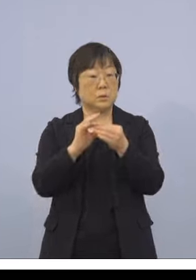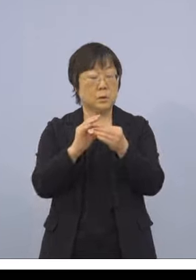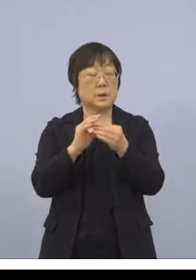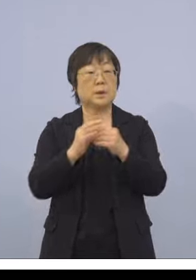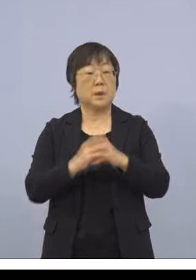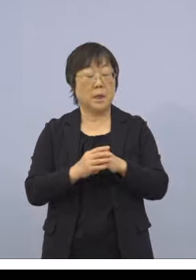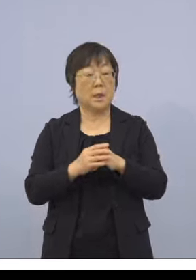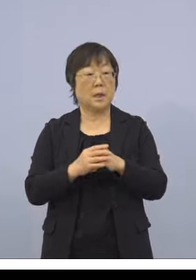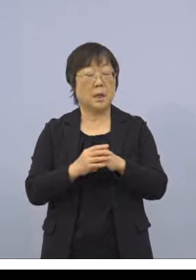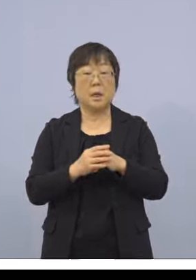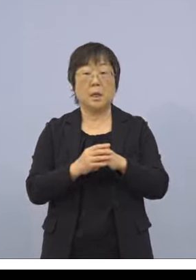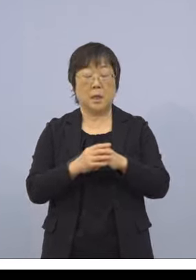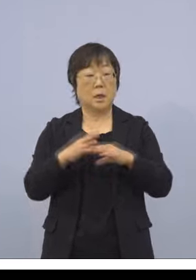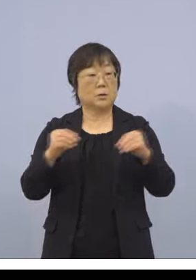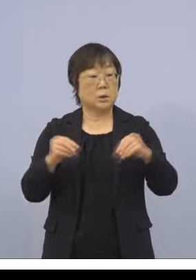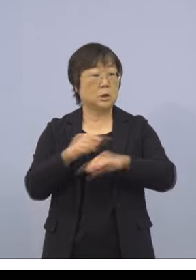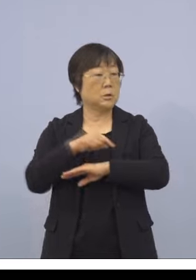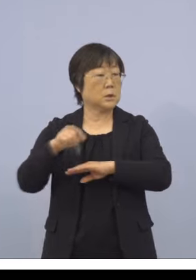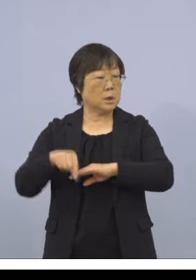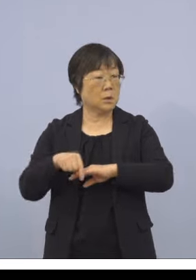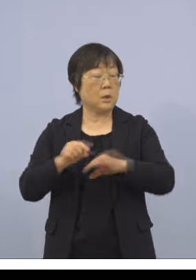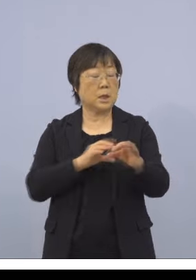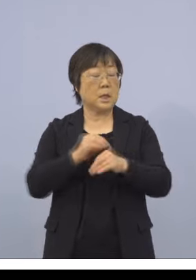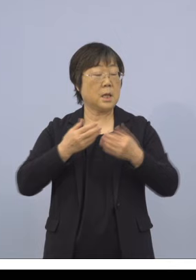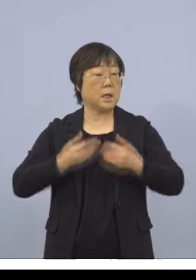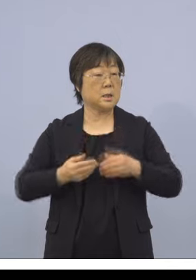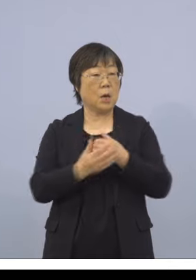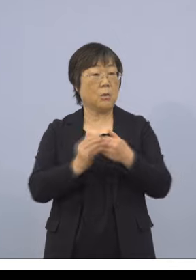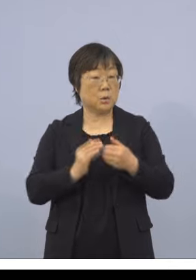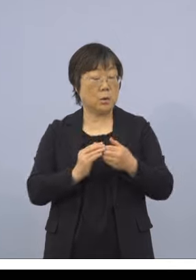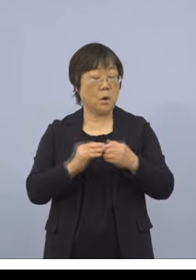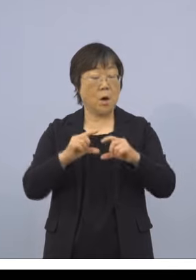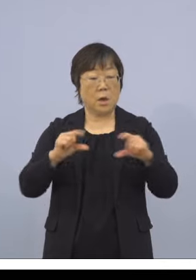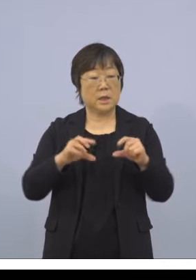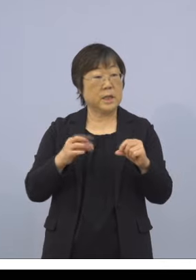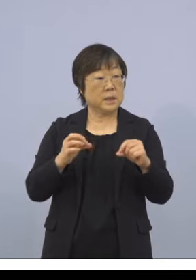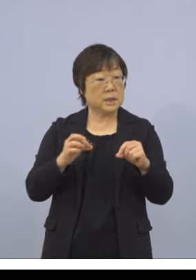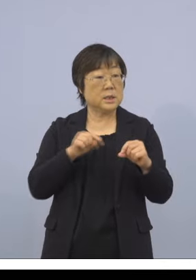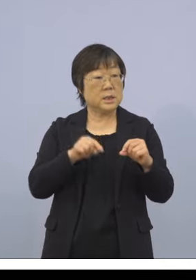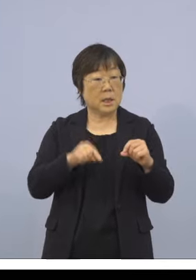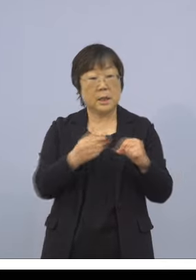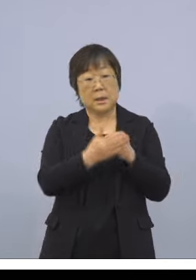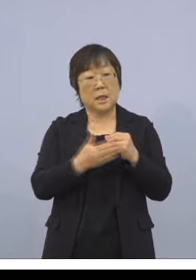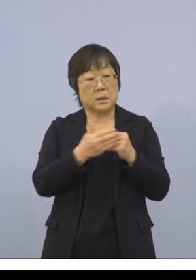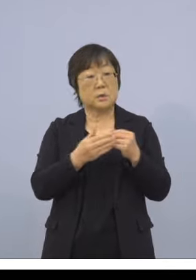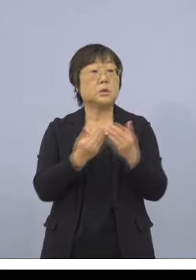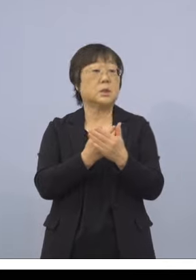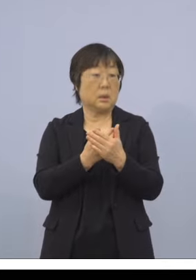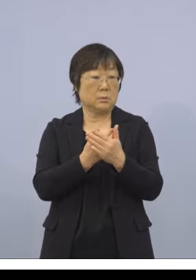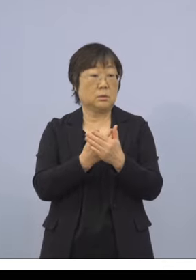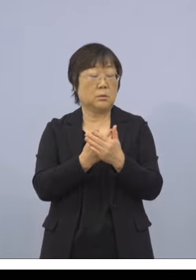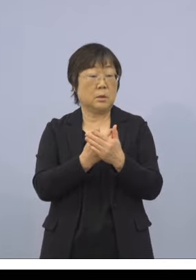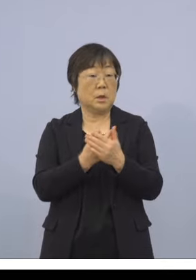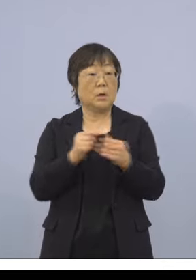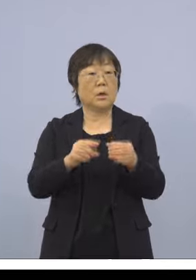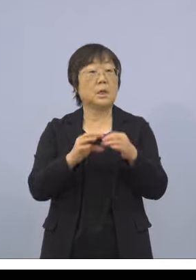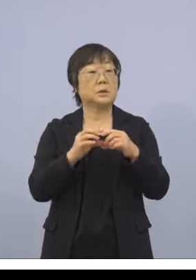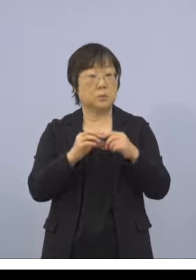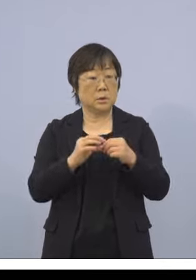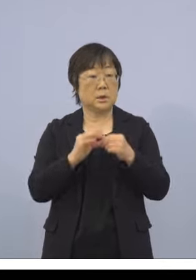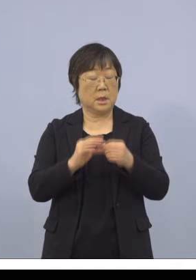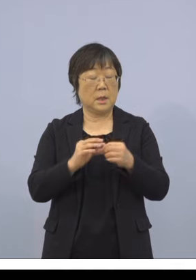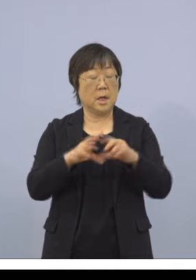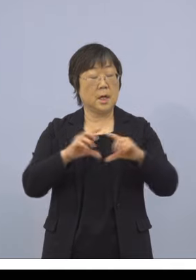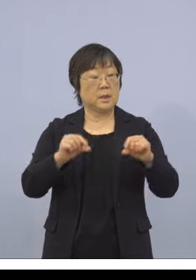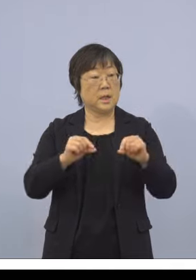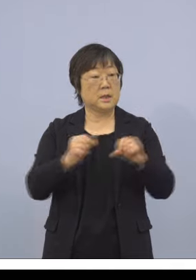ね、国策は経済安全保障として電池が大きな位置づけとなっております。これにつきまして電